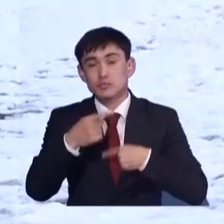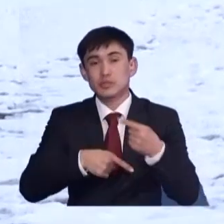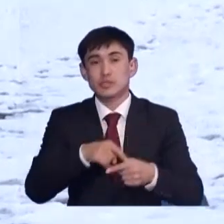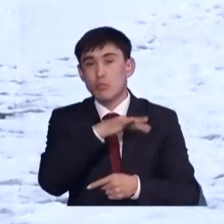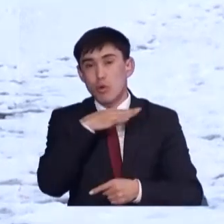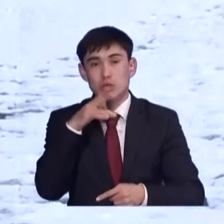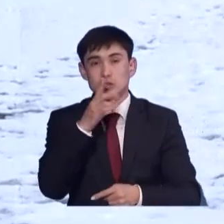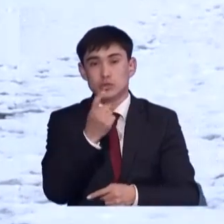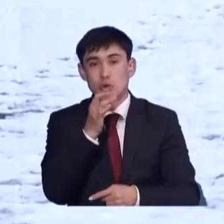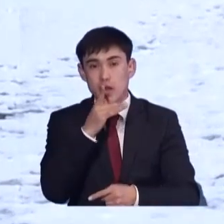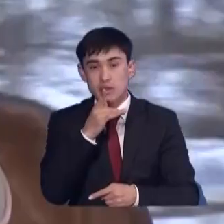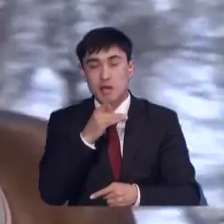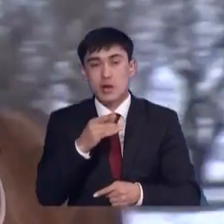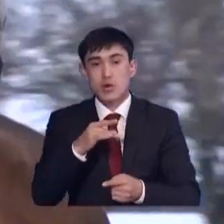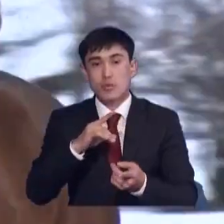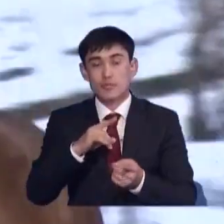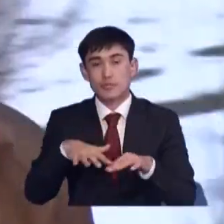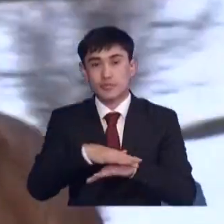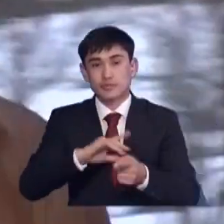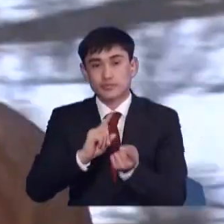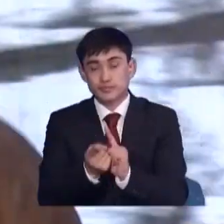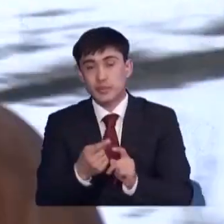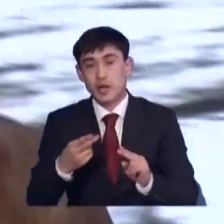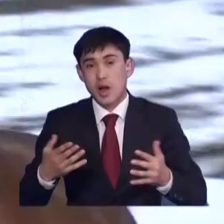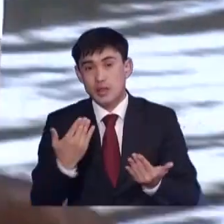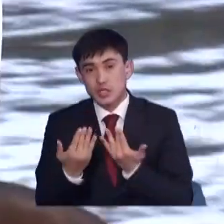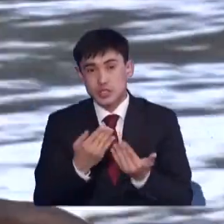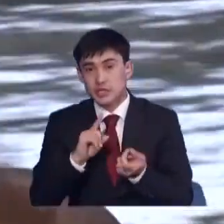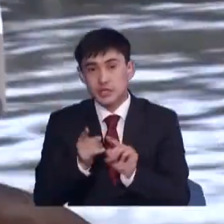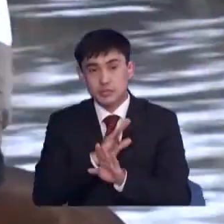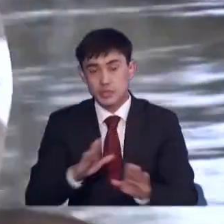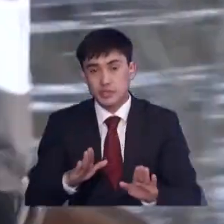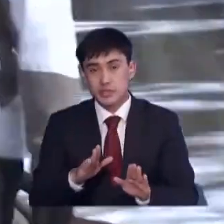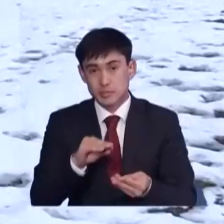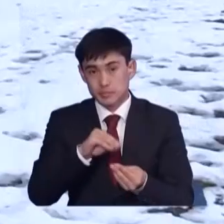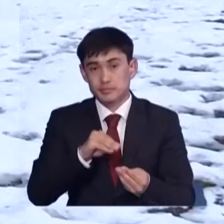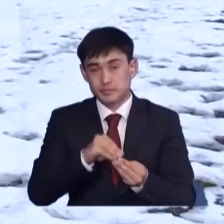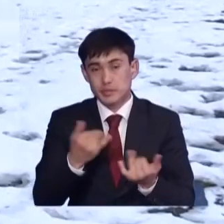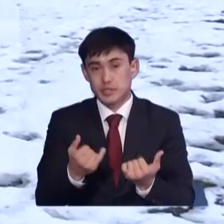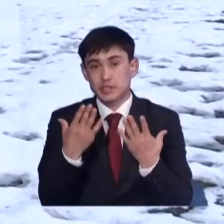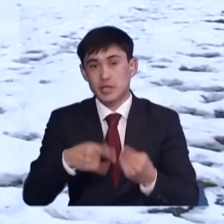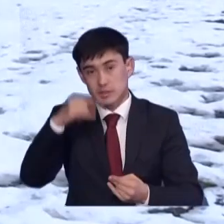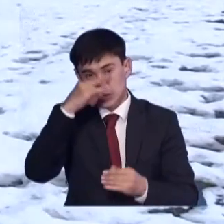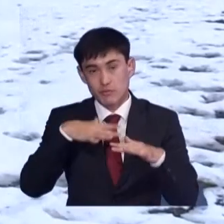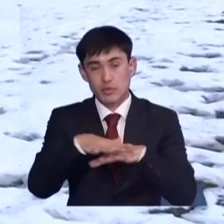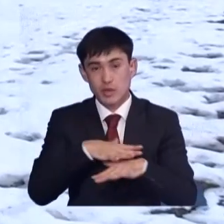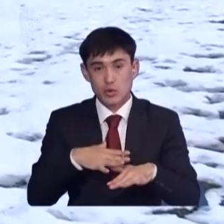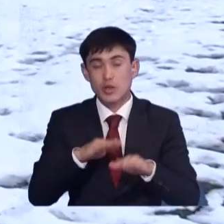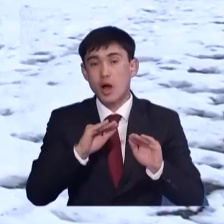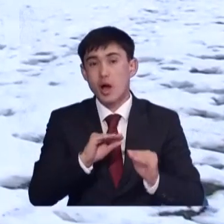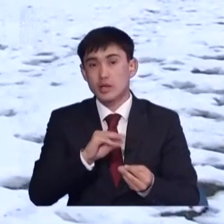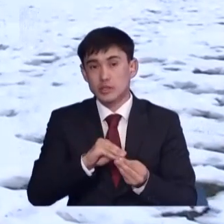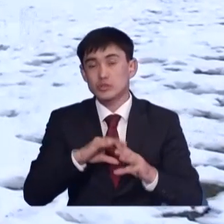несколько столетий, несмотря на урбанизацию, отношение к этим животным не изменилось. И по сей день для казахского народа они